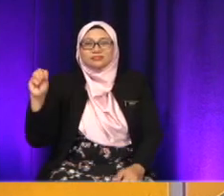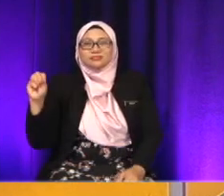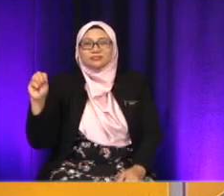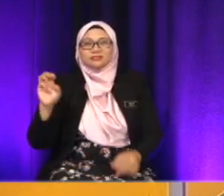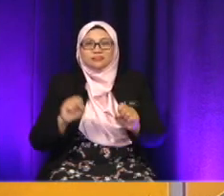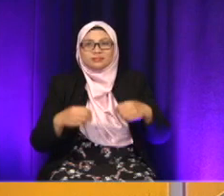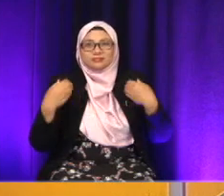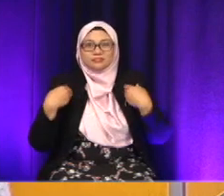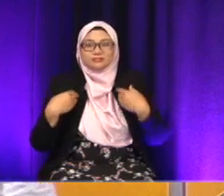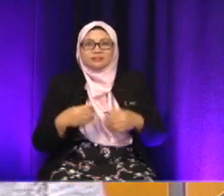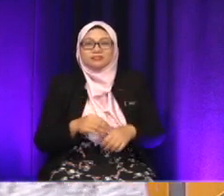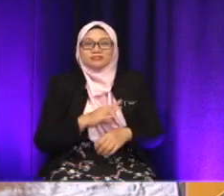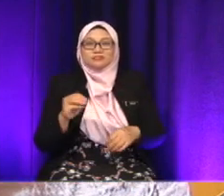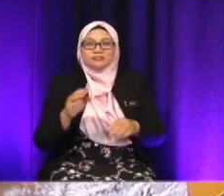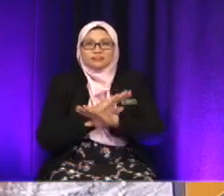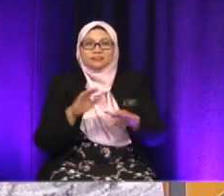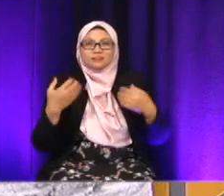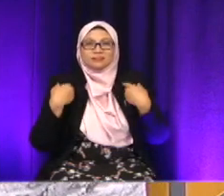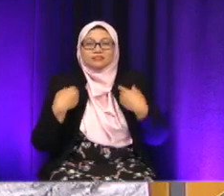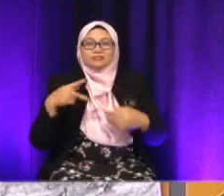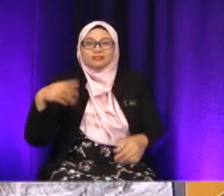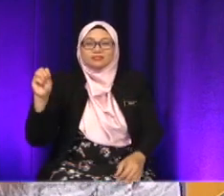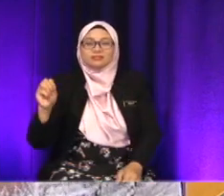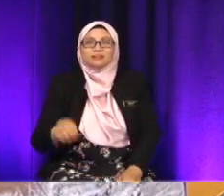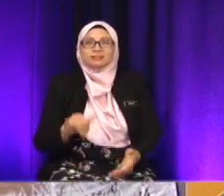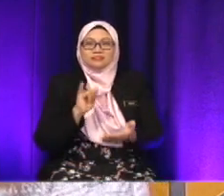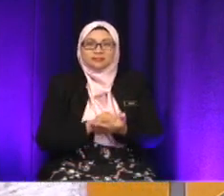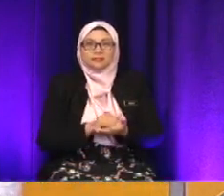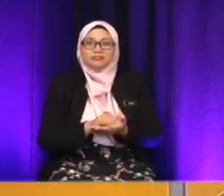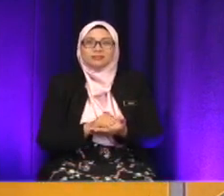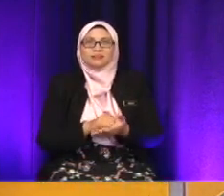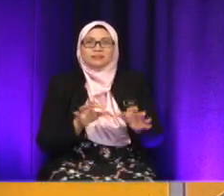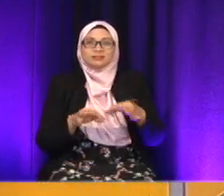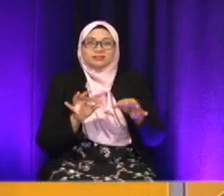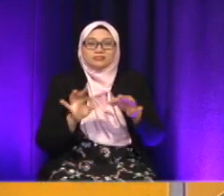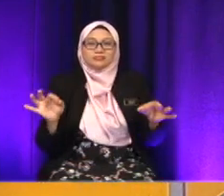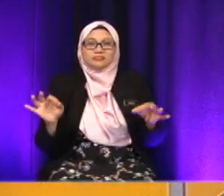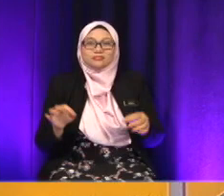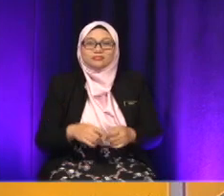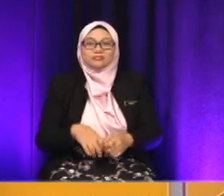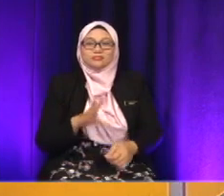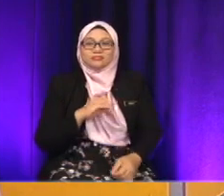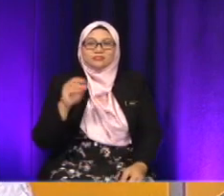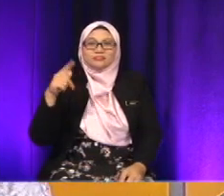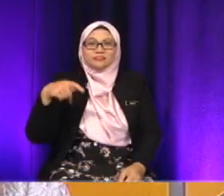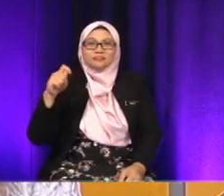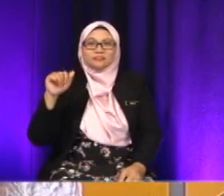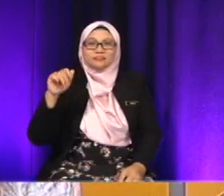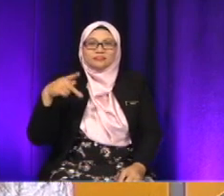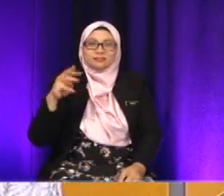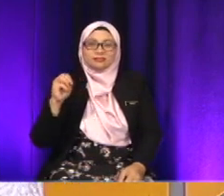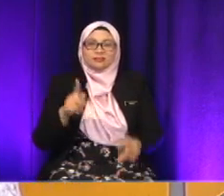dan juga tiad paramite oke so itu ialah dia punya kesimpulan tips pula oke anak-anak sekiranya